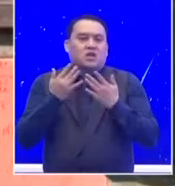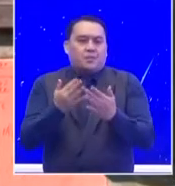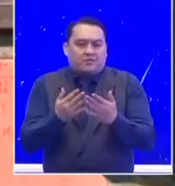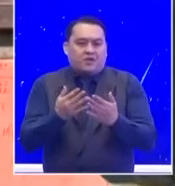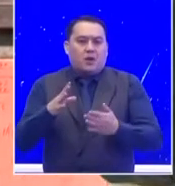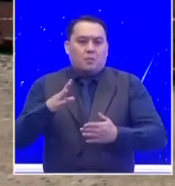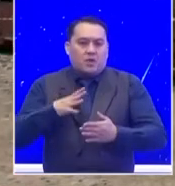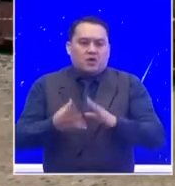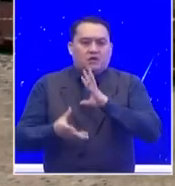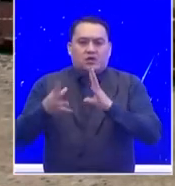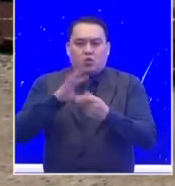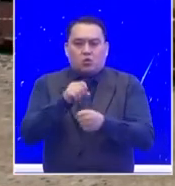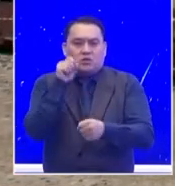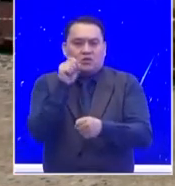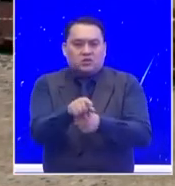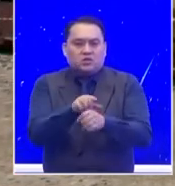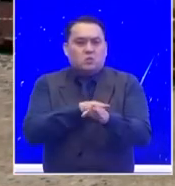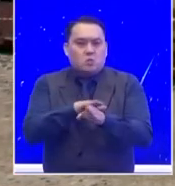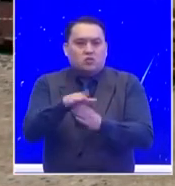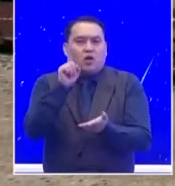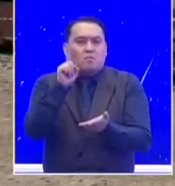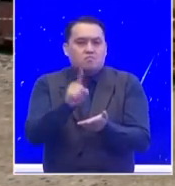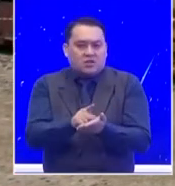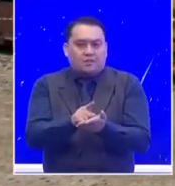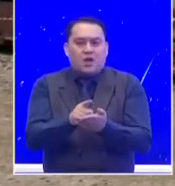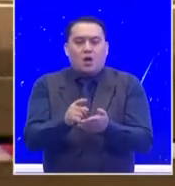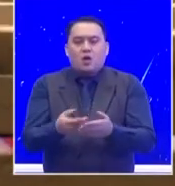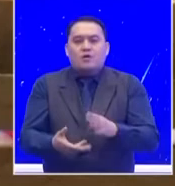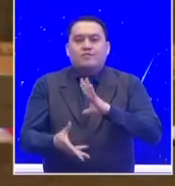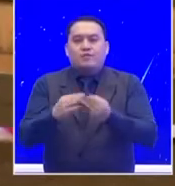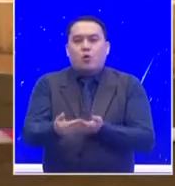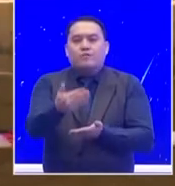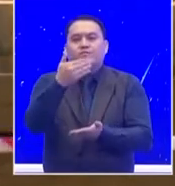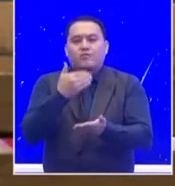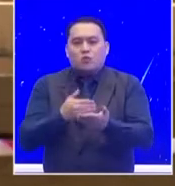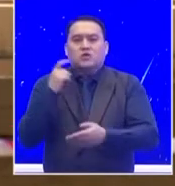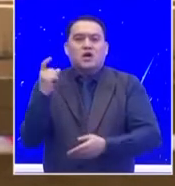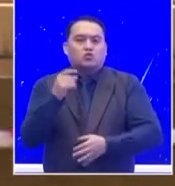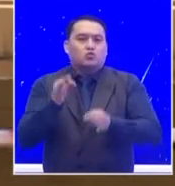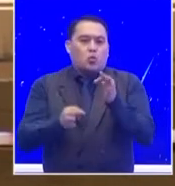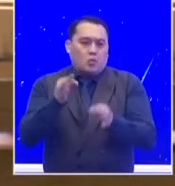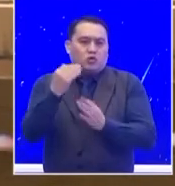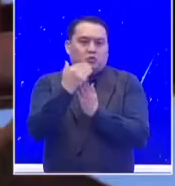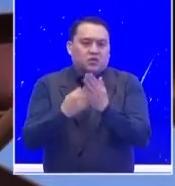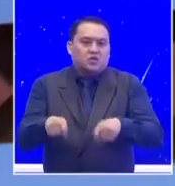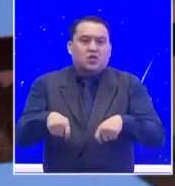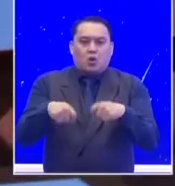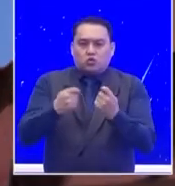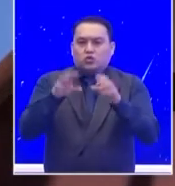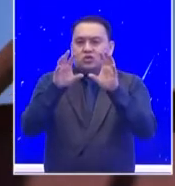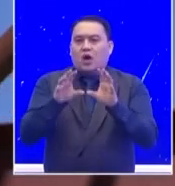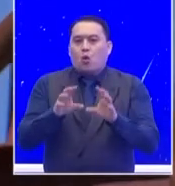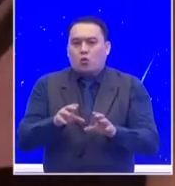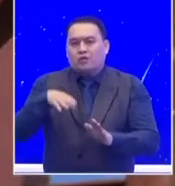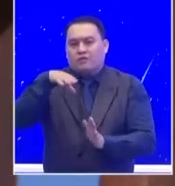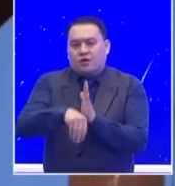труда привело к принудительному исполнению данных обязанностей после вынесения решения экономическим судом. В список нарушителей Трудового кодекса